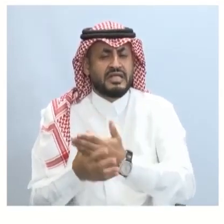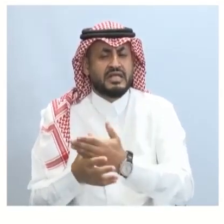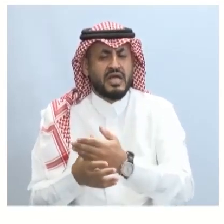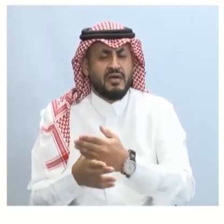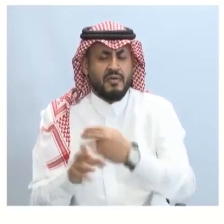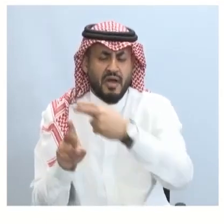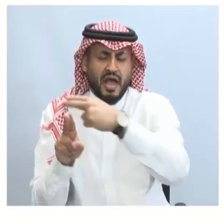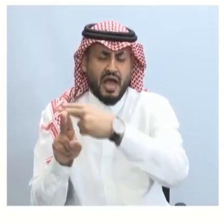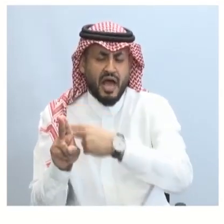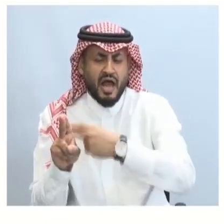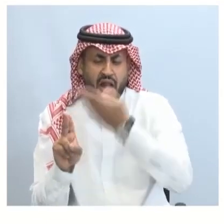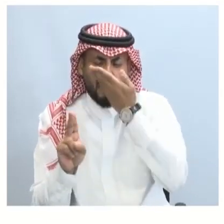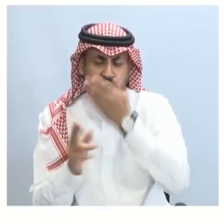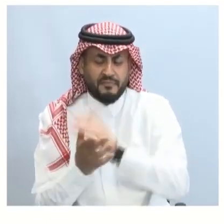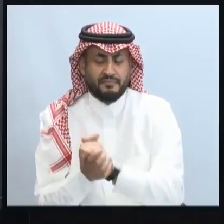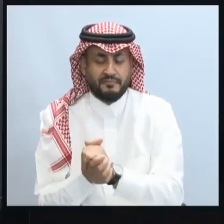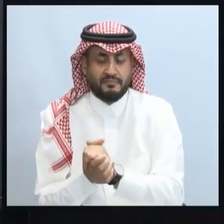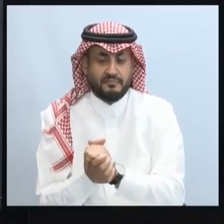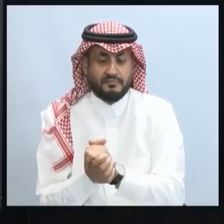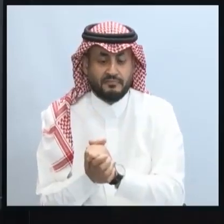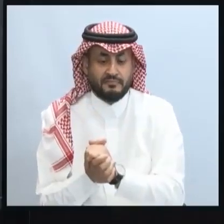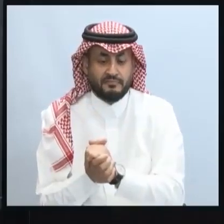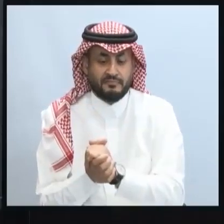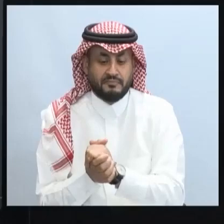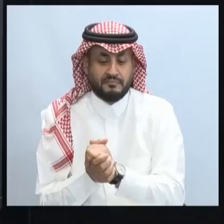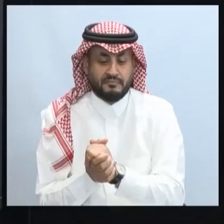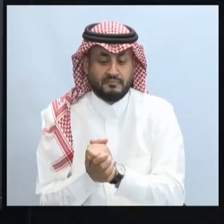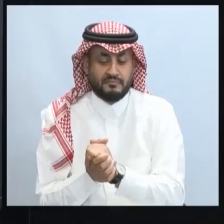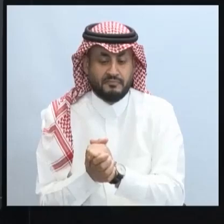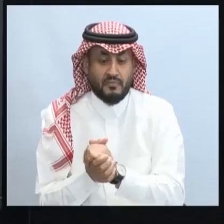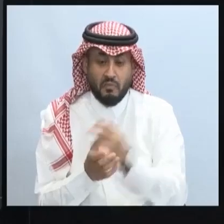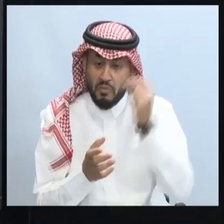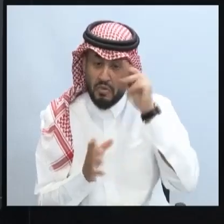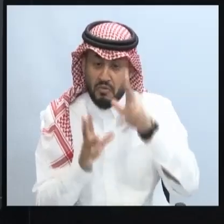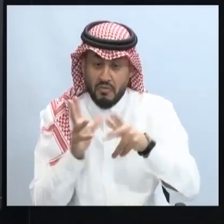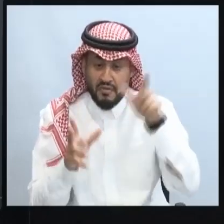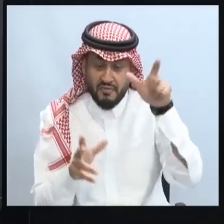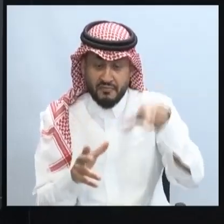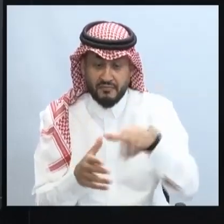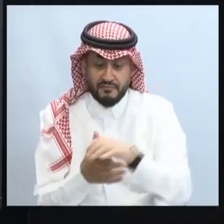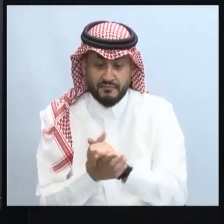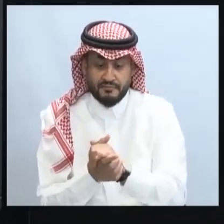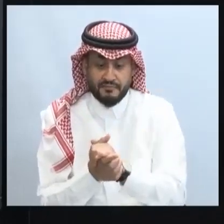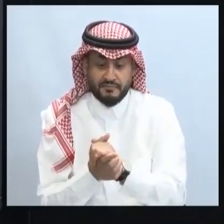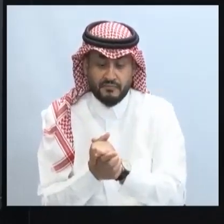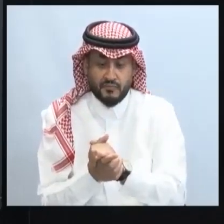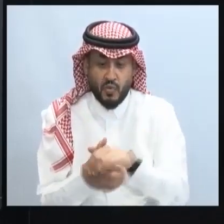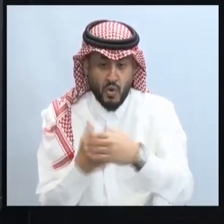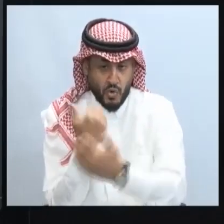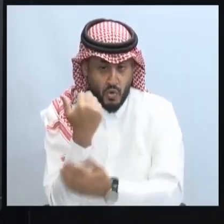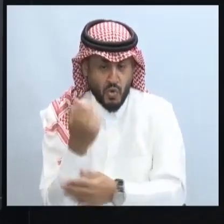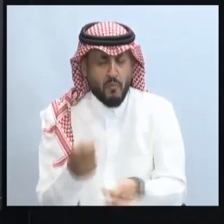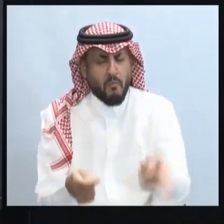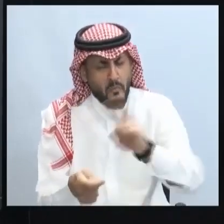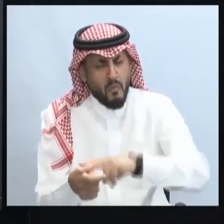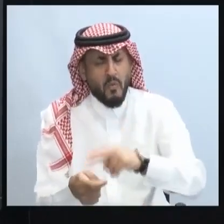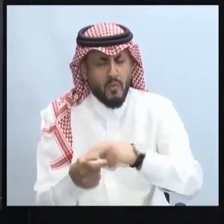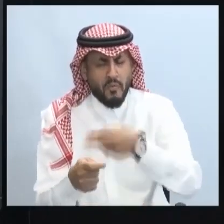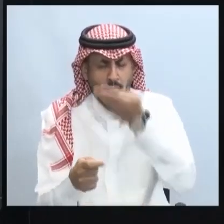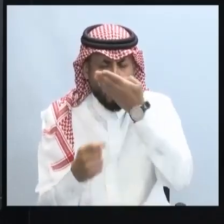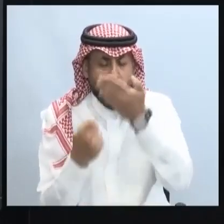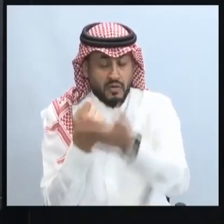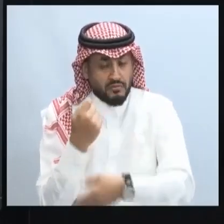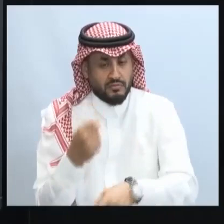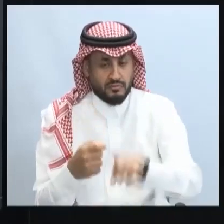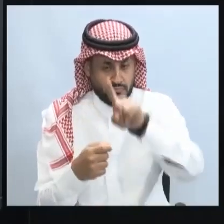استخدام الماء قد يفهم بعض الناس انه ان الحديث حينما قال اسباغ الوضوء ان المسلم يسرف في الوضوء